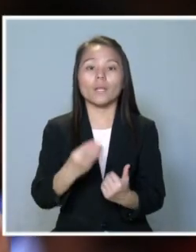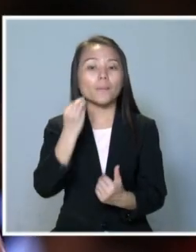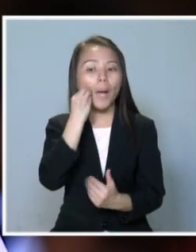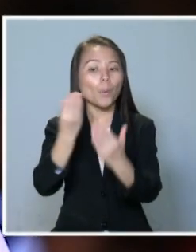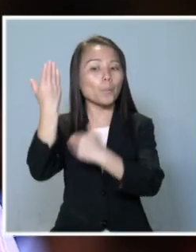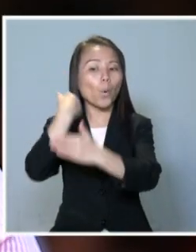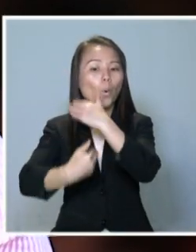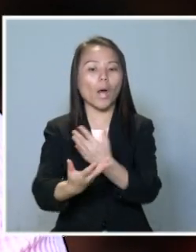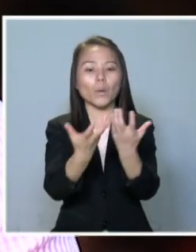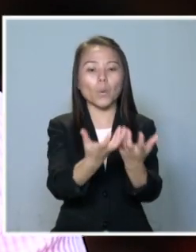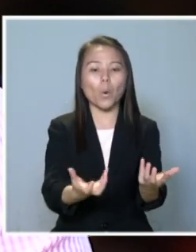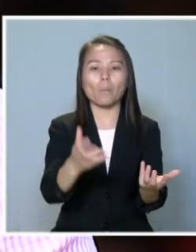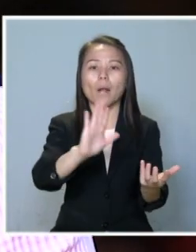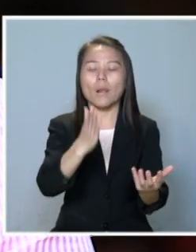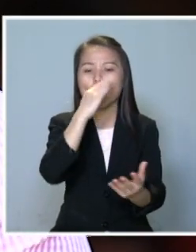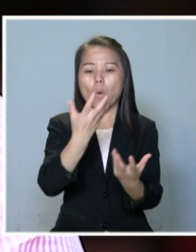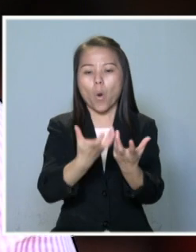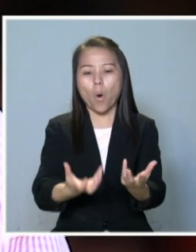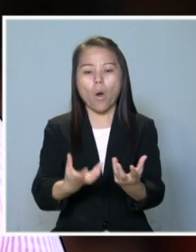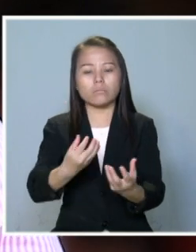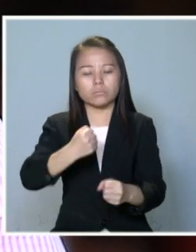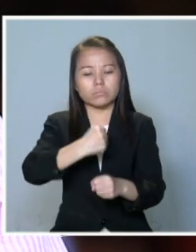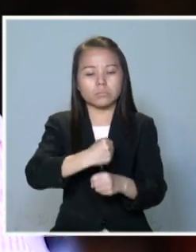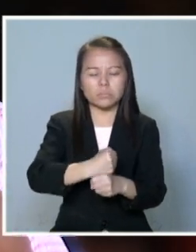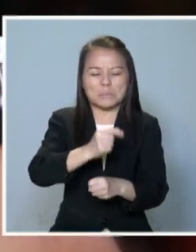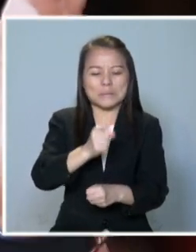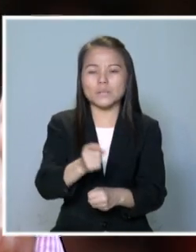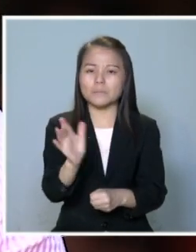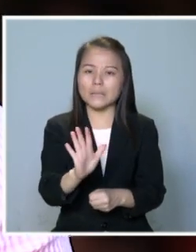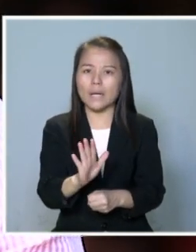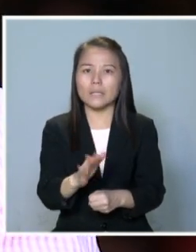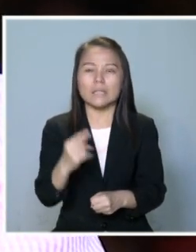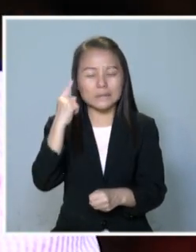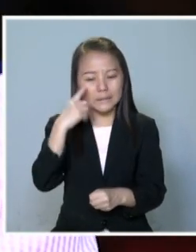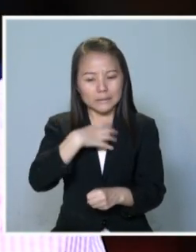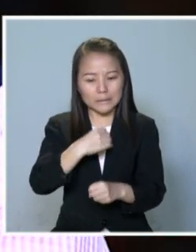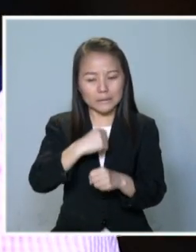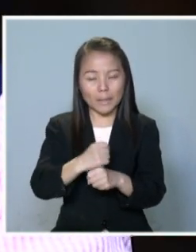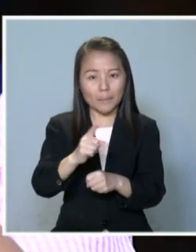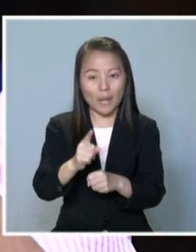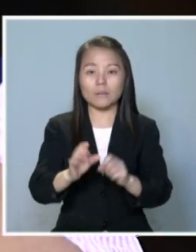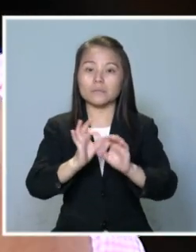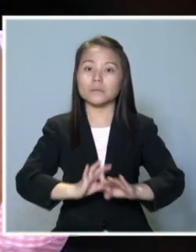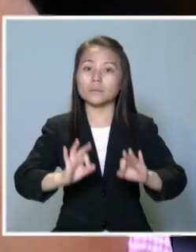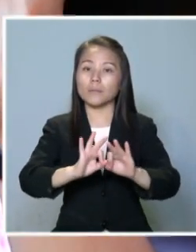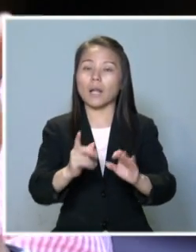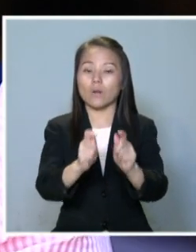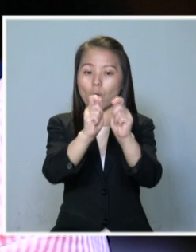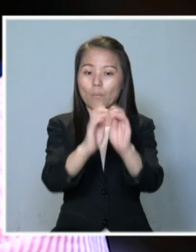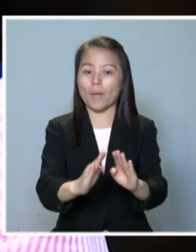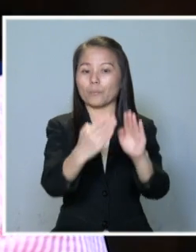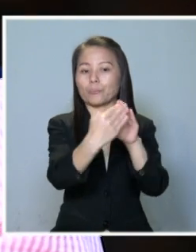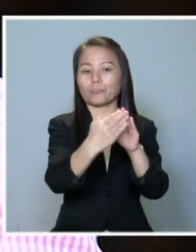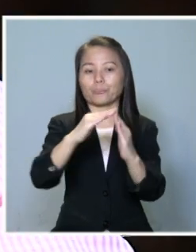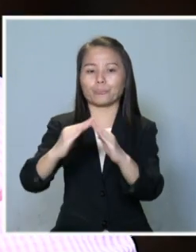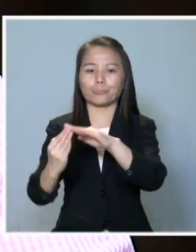ราะของเนี่ยที่เคยใช้ทำงานจริงๆไม่ใช่ที่ที่เก็บของเนี่ยเราก็เหลือแต่สถาปัตยกรรมเพราะฉะนั้นก็เหลือหัวใจของเขาก็คือสิ่งเหล่านี้ที่หลง